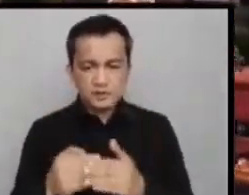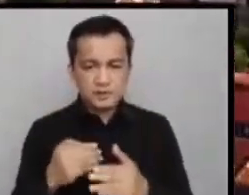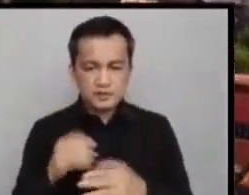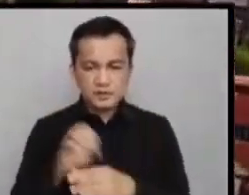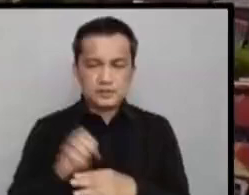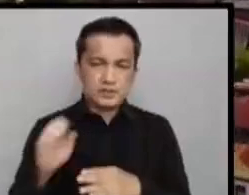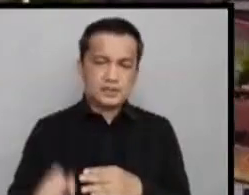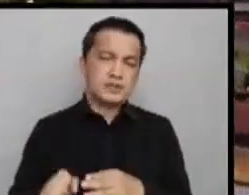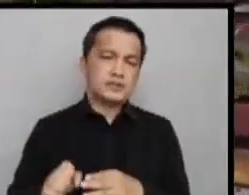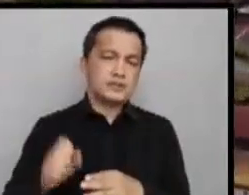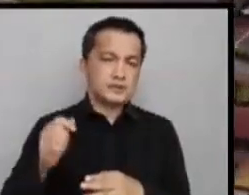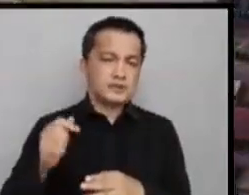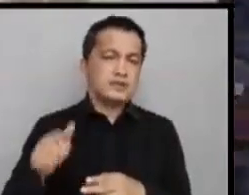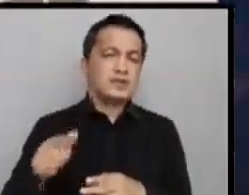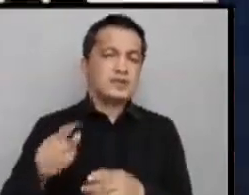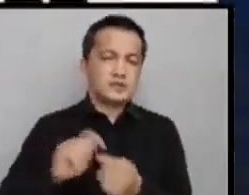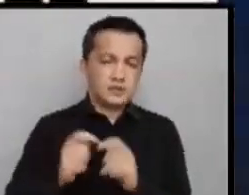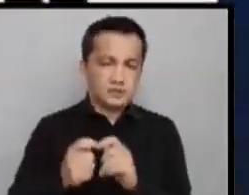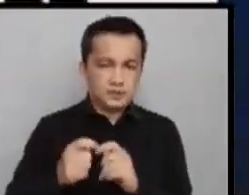ng Pangulo.